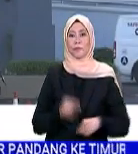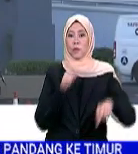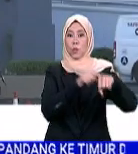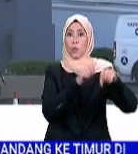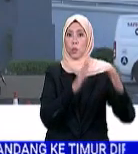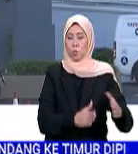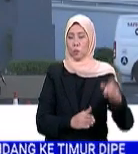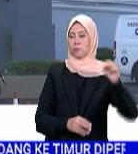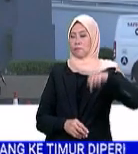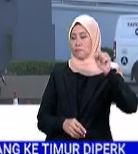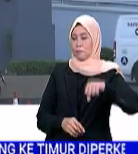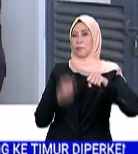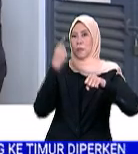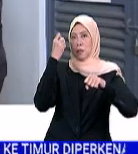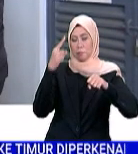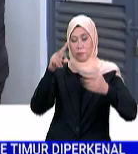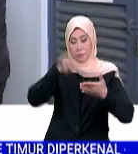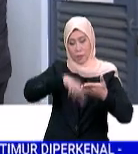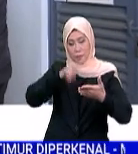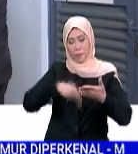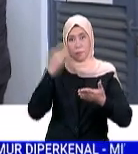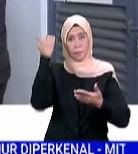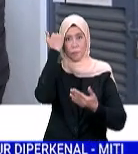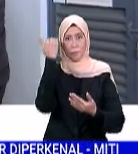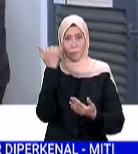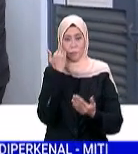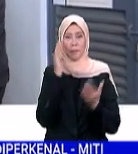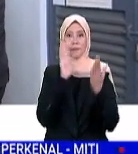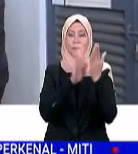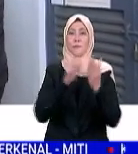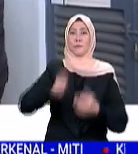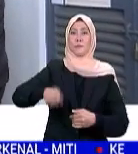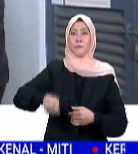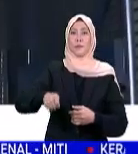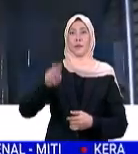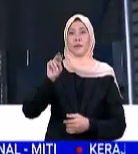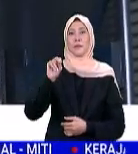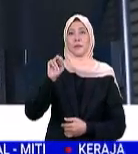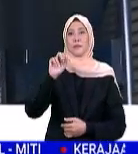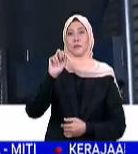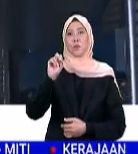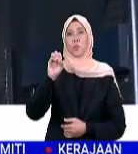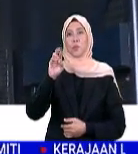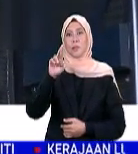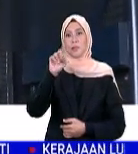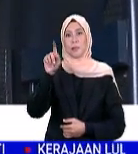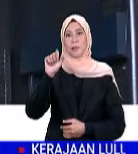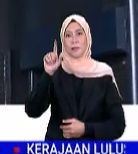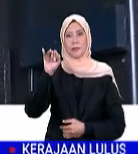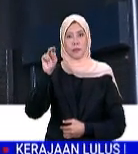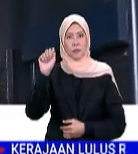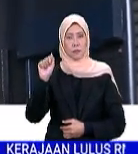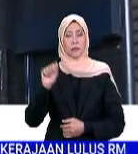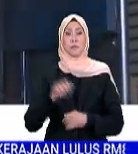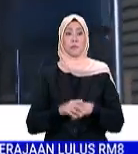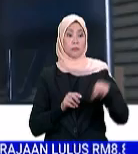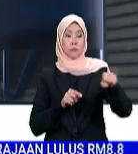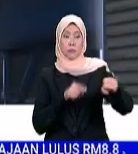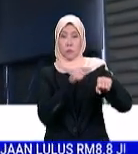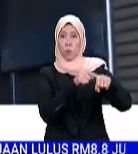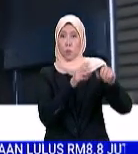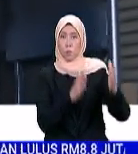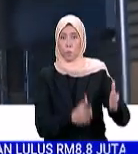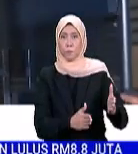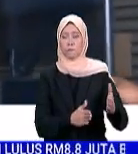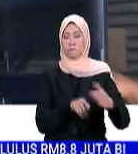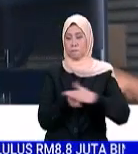Tertuduh mengangguk faham selepas pertuduhan dibacakan di hadapan Majistret Nur Zaliza Tasmin. Tertuduh didakwa membunuh V.